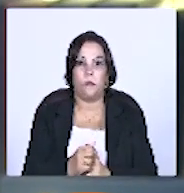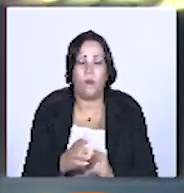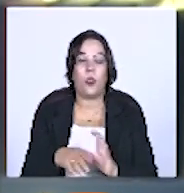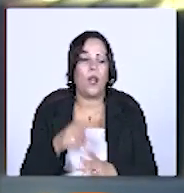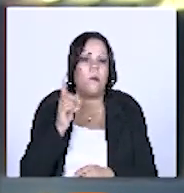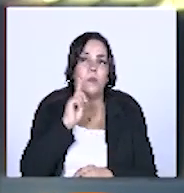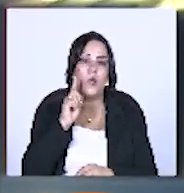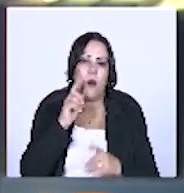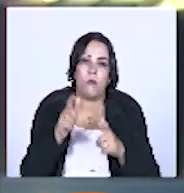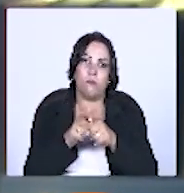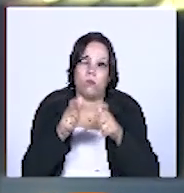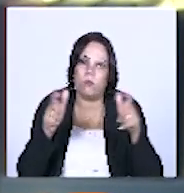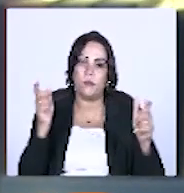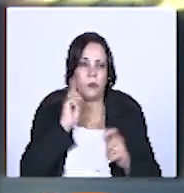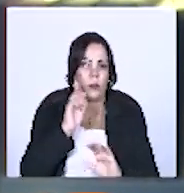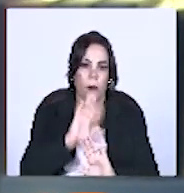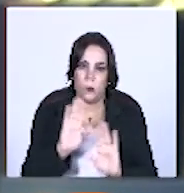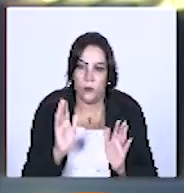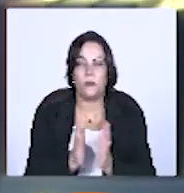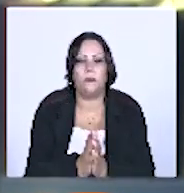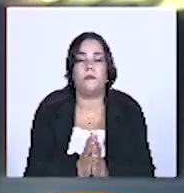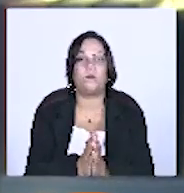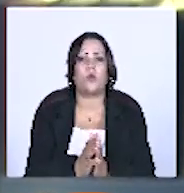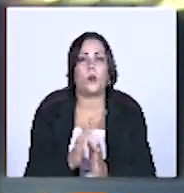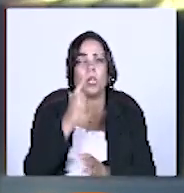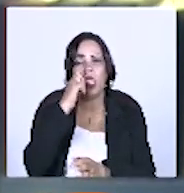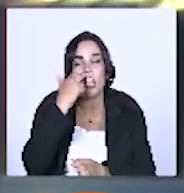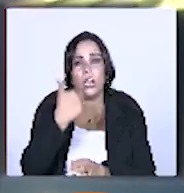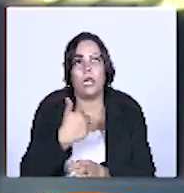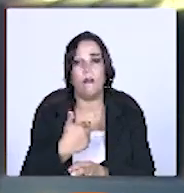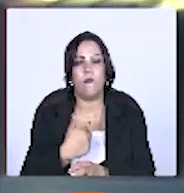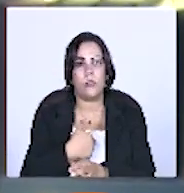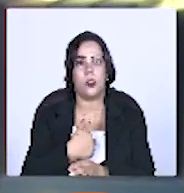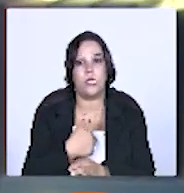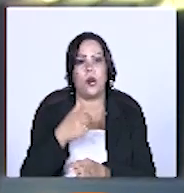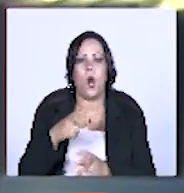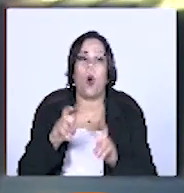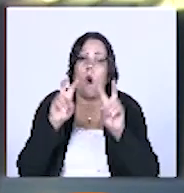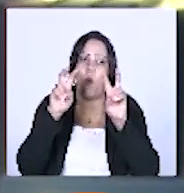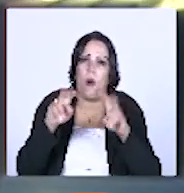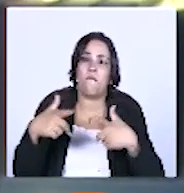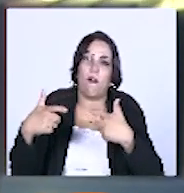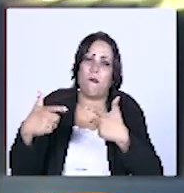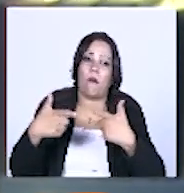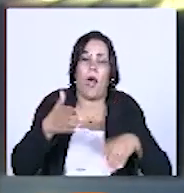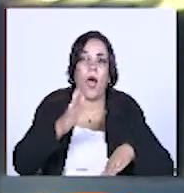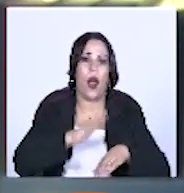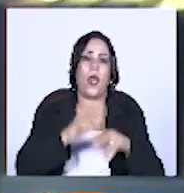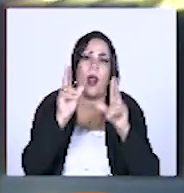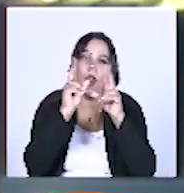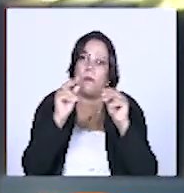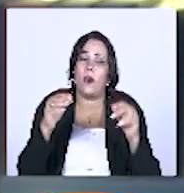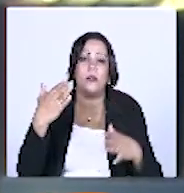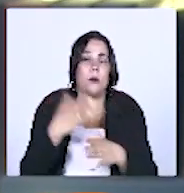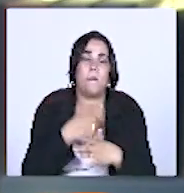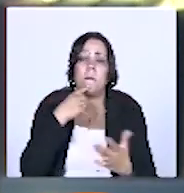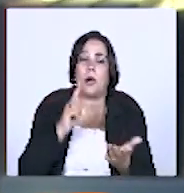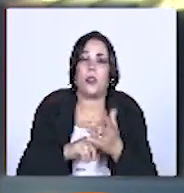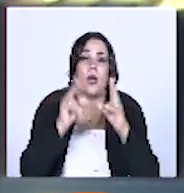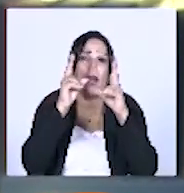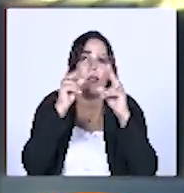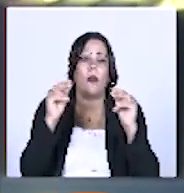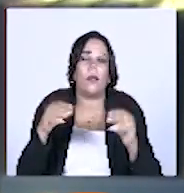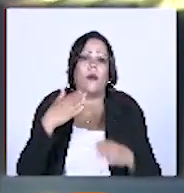المواجهه ونامل ان يعني يتوقف العدوان على لبنان لان بالفعل لبنان دوله بتعاني